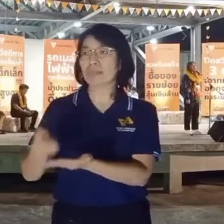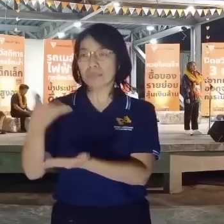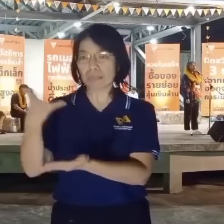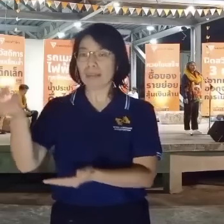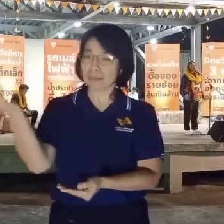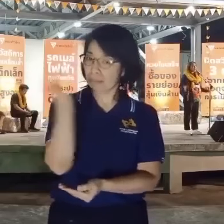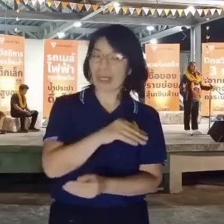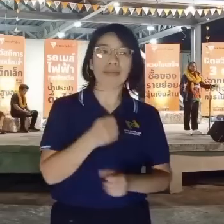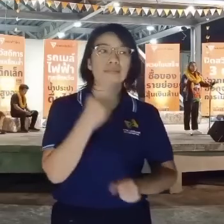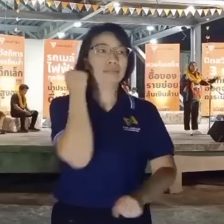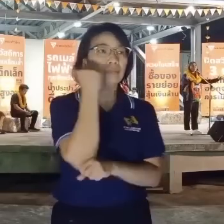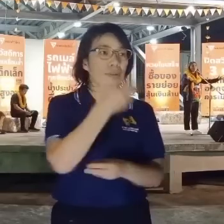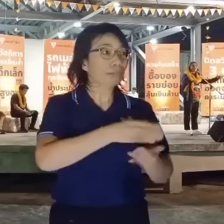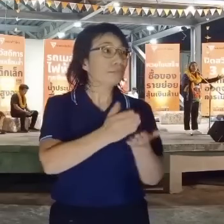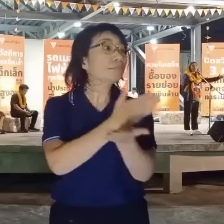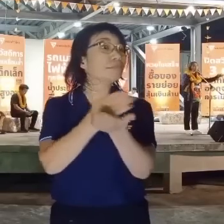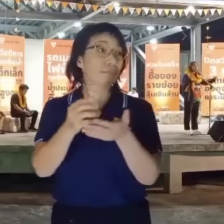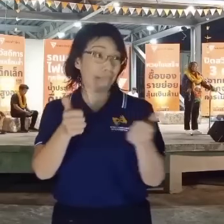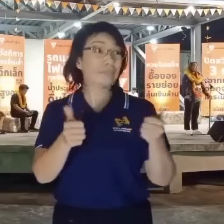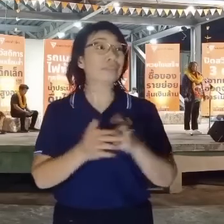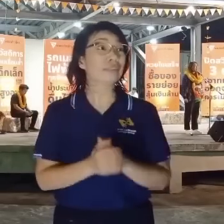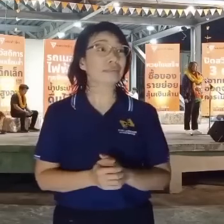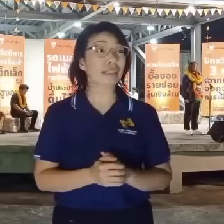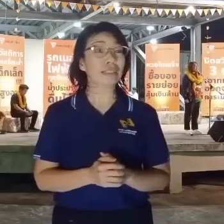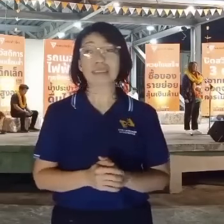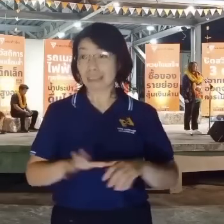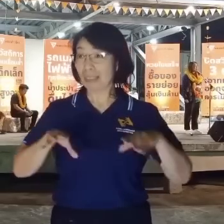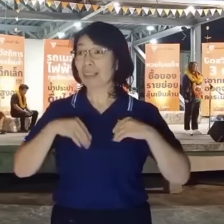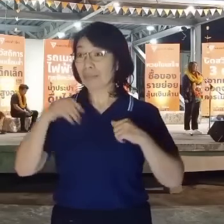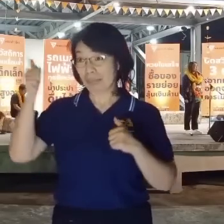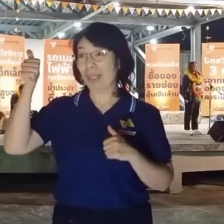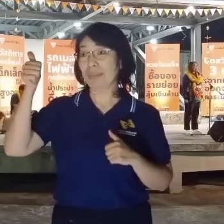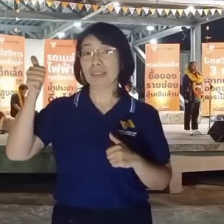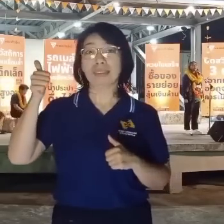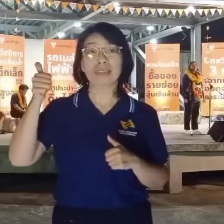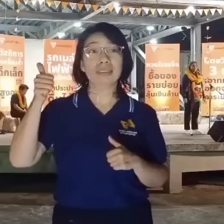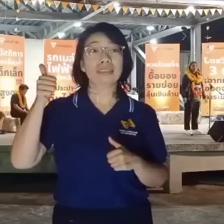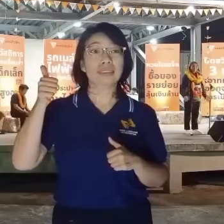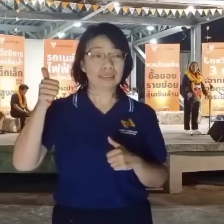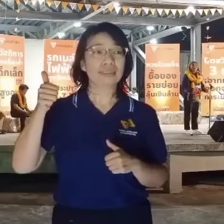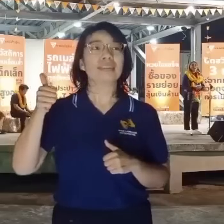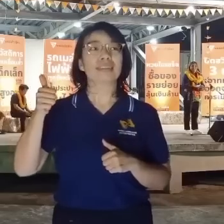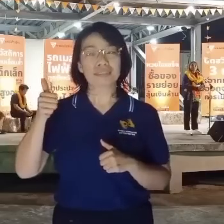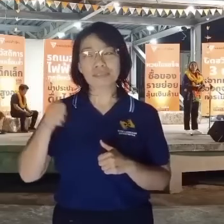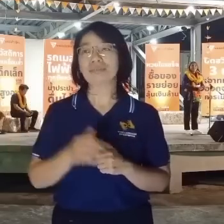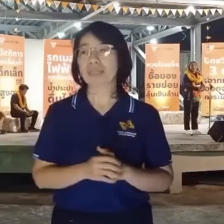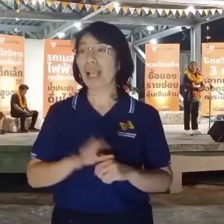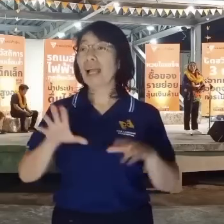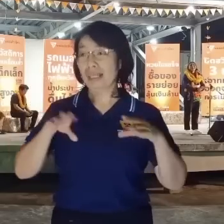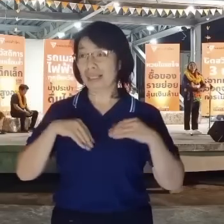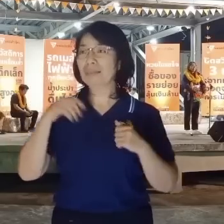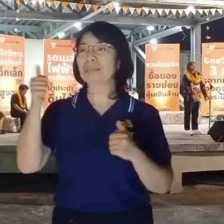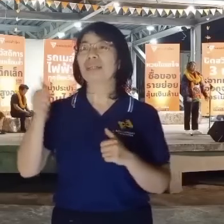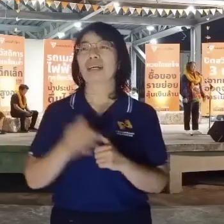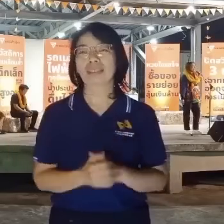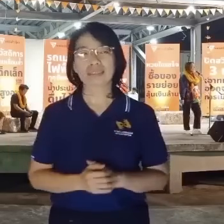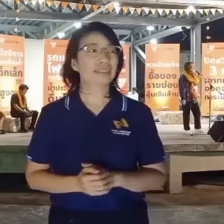ของพวกเขาแบบนี้พี่น้องประชาชนรับได้ไหมรับได้ใช่ไหมคะ เ